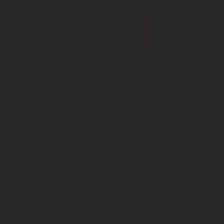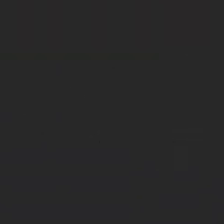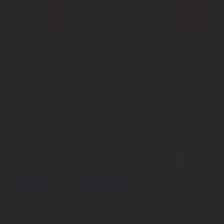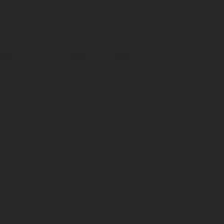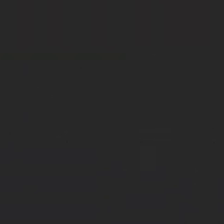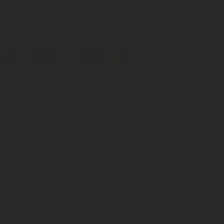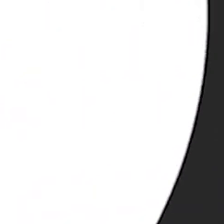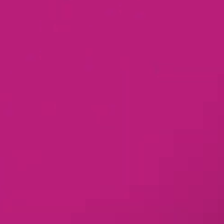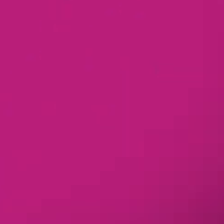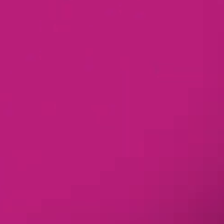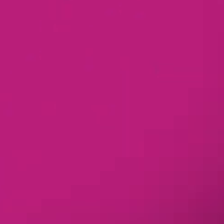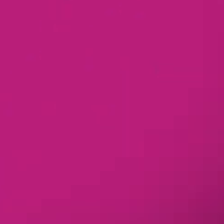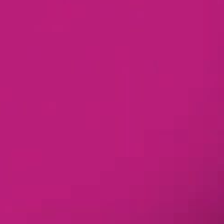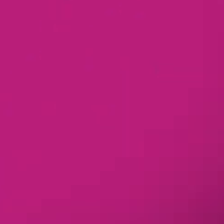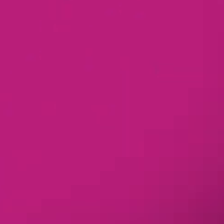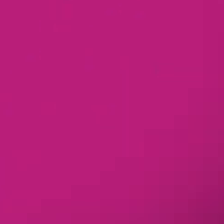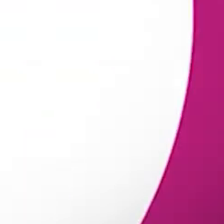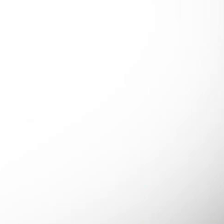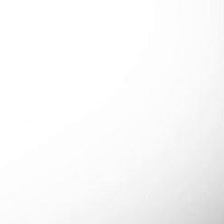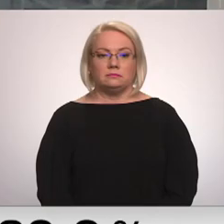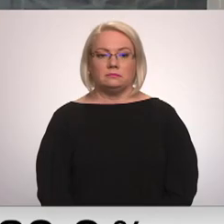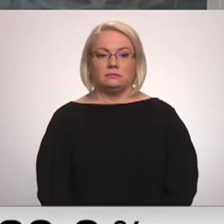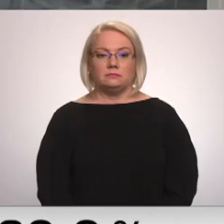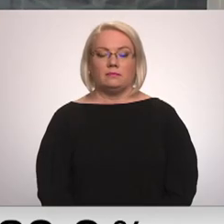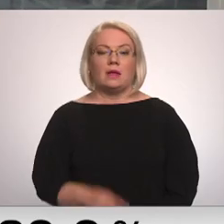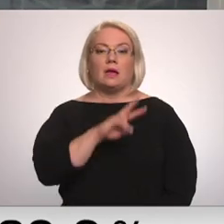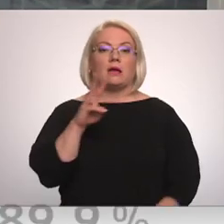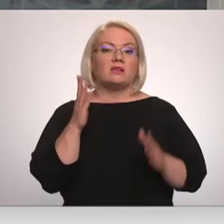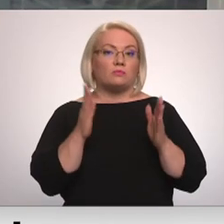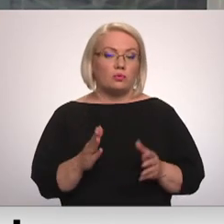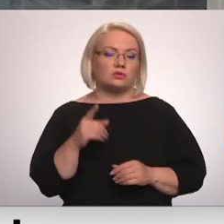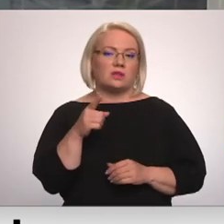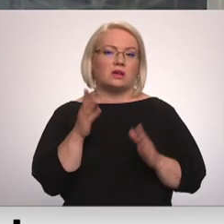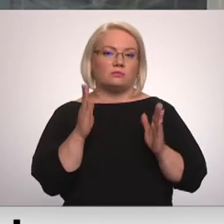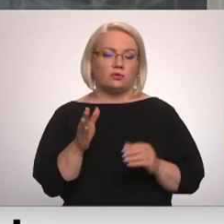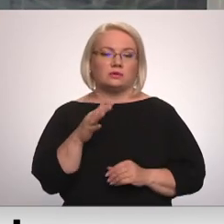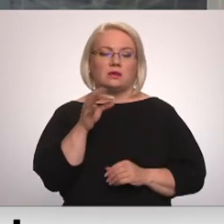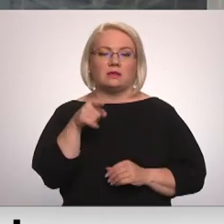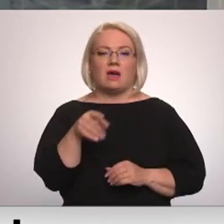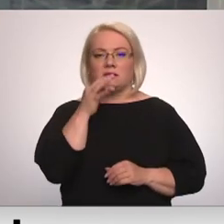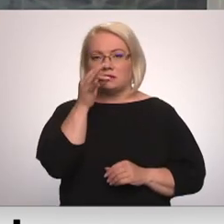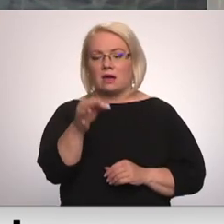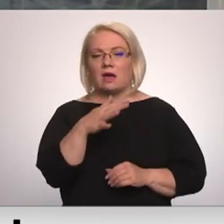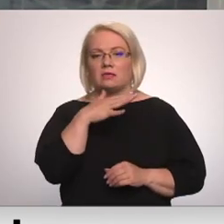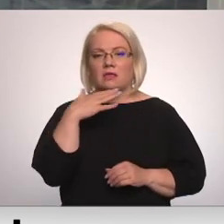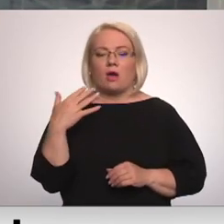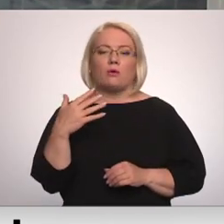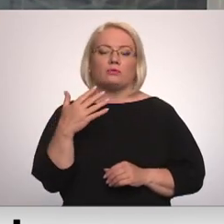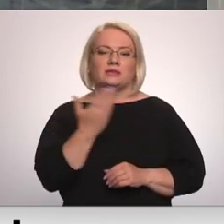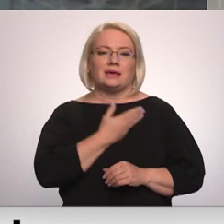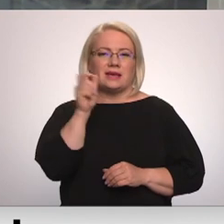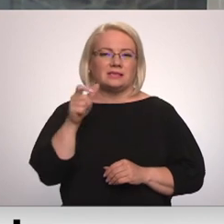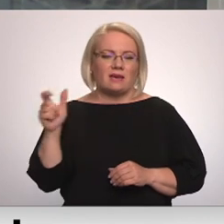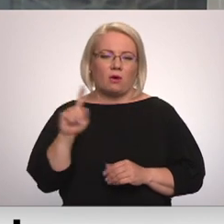Re, viss ēters ir te! Kas būs, tas būs. Tā saka vairums Latvijas televīzijas aptaujāto